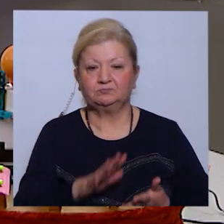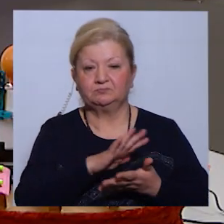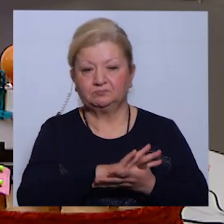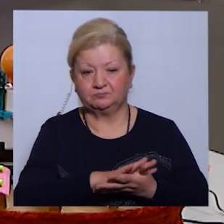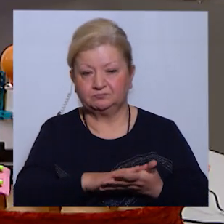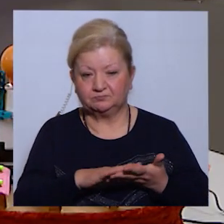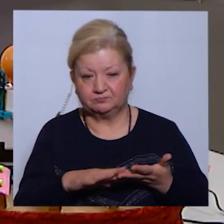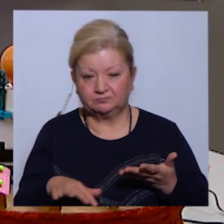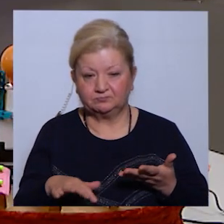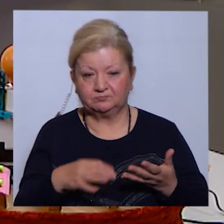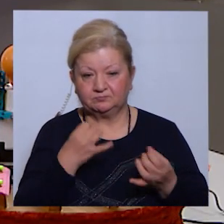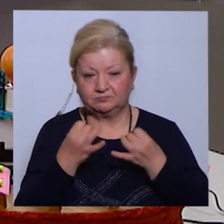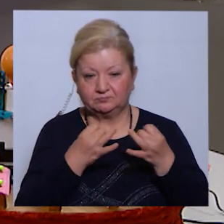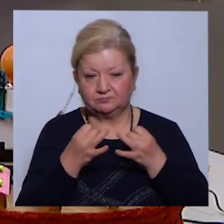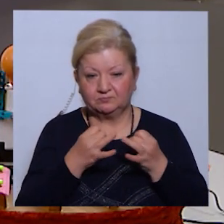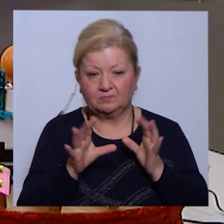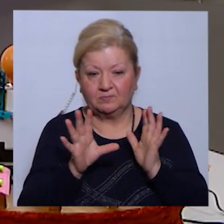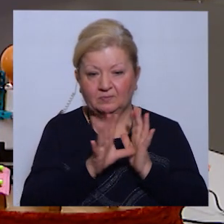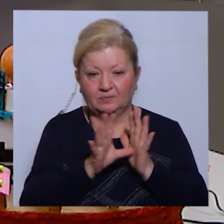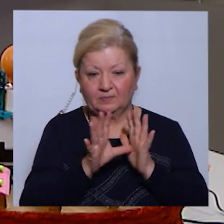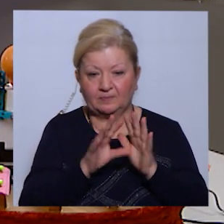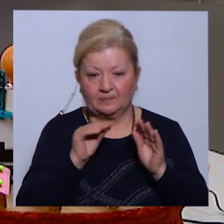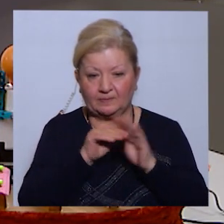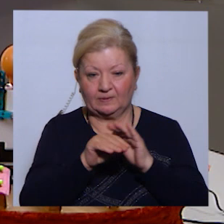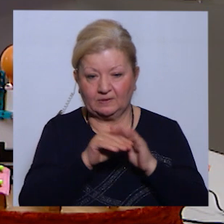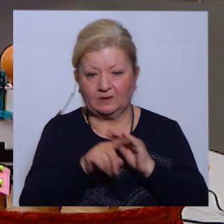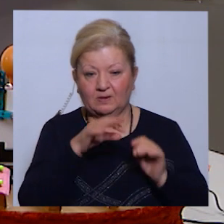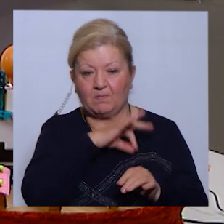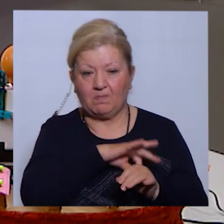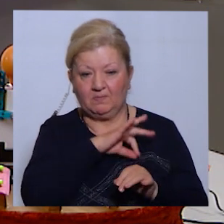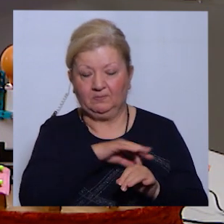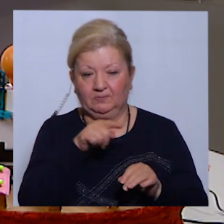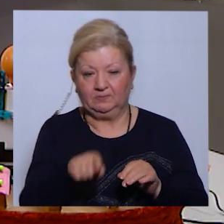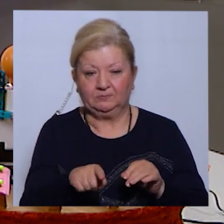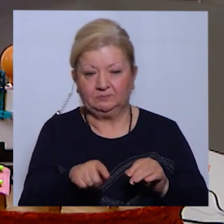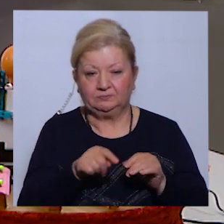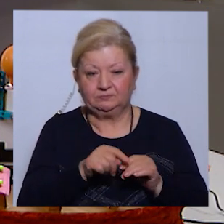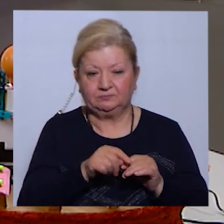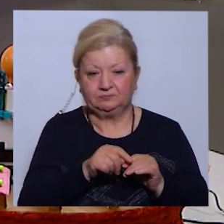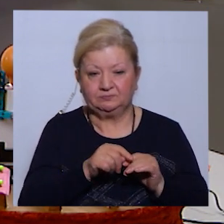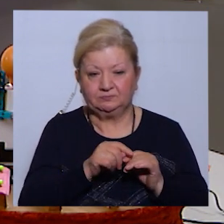გავაგრძელოთ ისევ საუბარი ელექტროტევადობაზე და მის გამოყენებაზე. კონკრეტულად